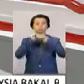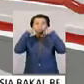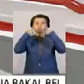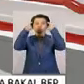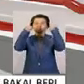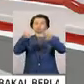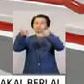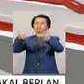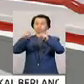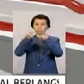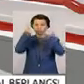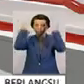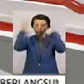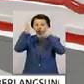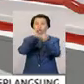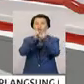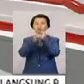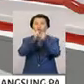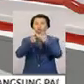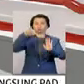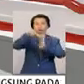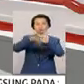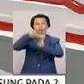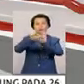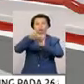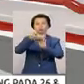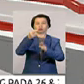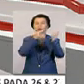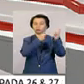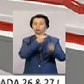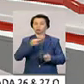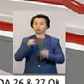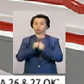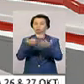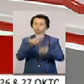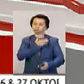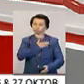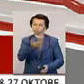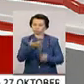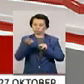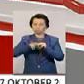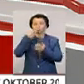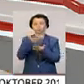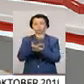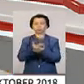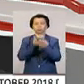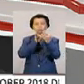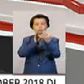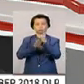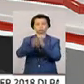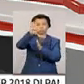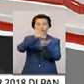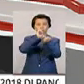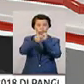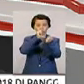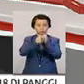Kejayaan cemerlang skuad negara di Sukan Para Asia Indonesia menuntut kepada komitmen penambahbaikan terhadap pembangunan sukan